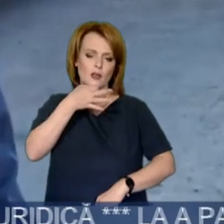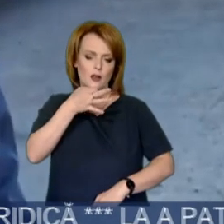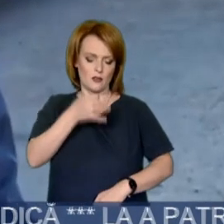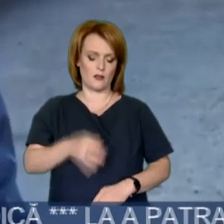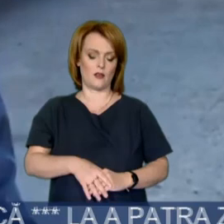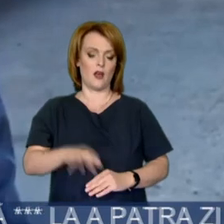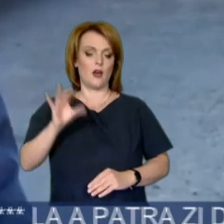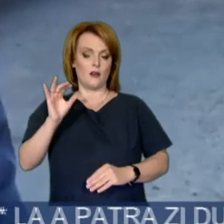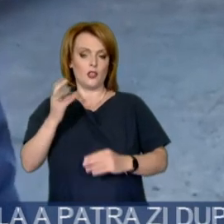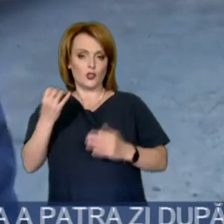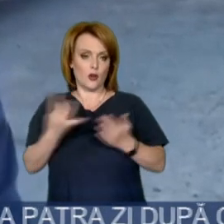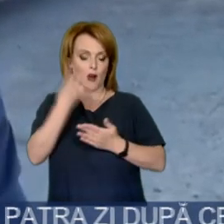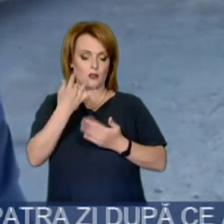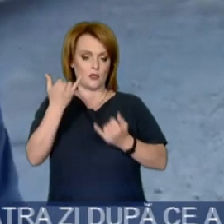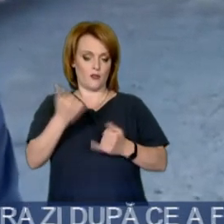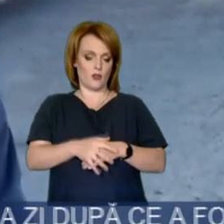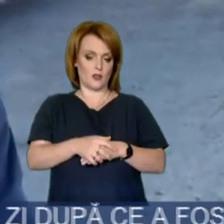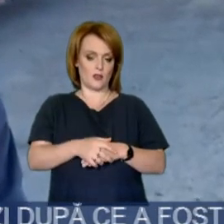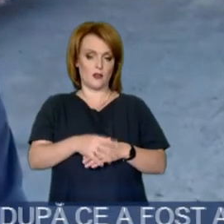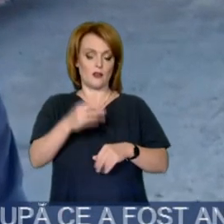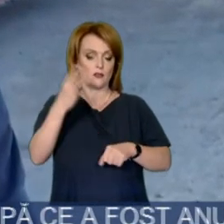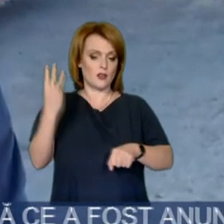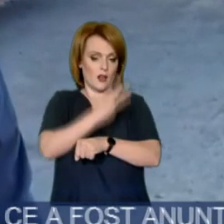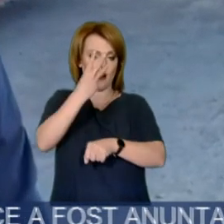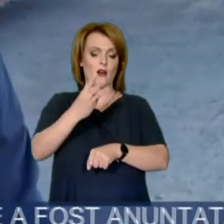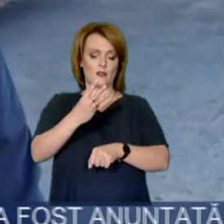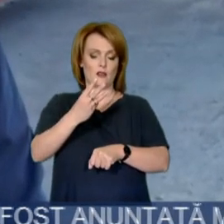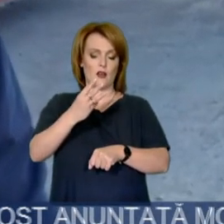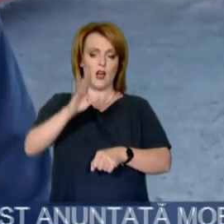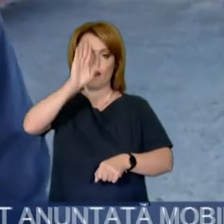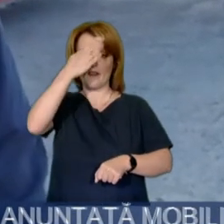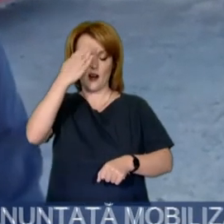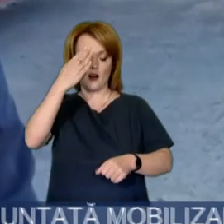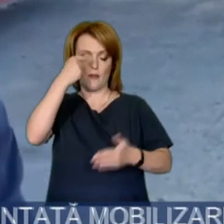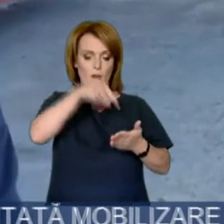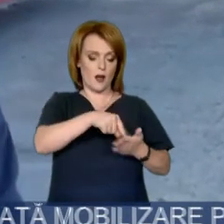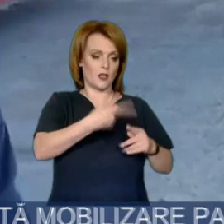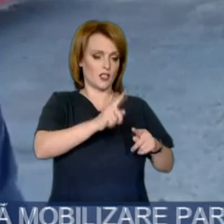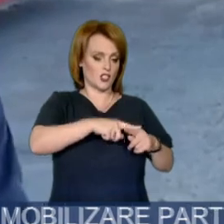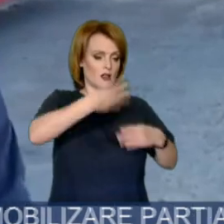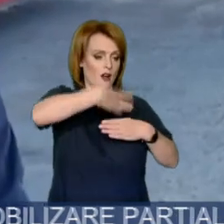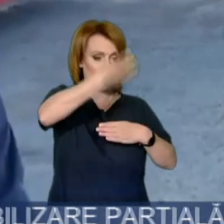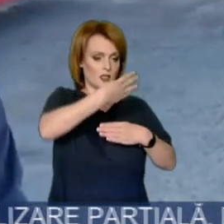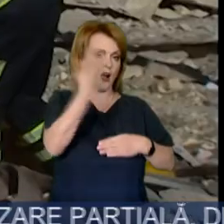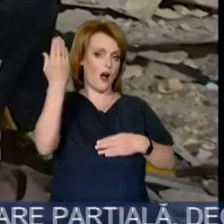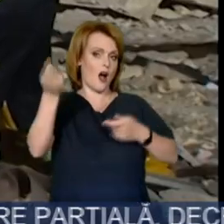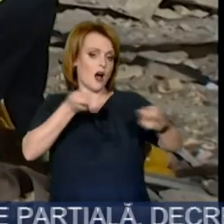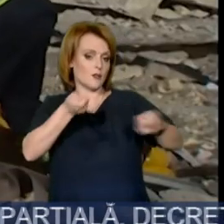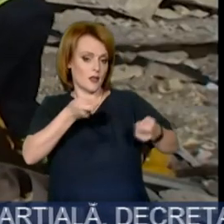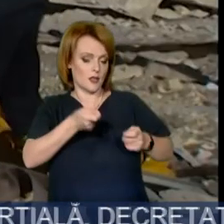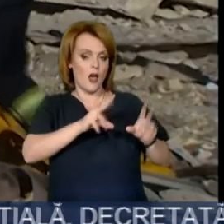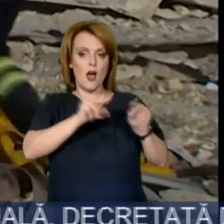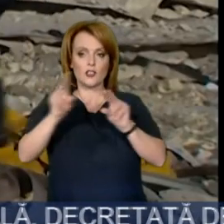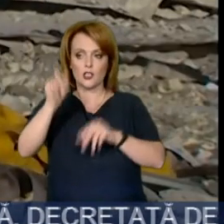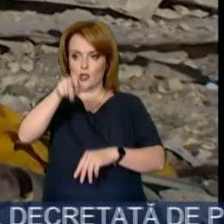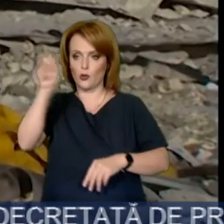ca supra odesei de 3 ori Inamicul a lovit clădirea administrativă din centrul orașului din fericire nu au fost victime